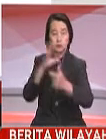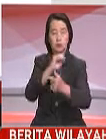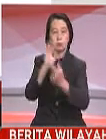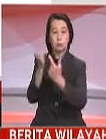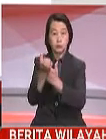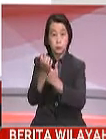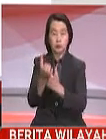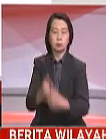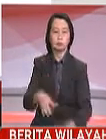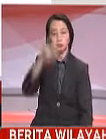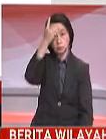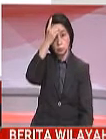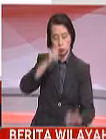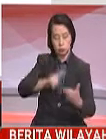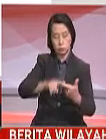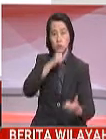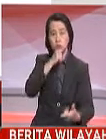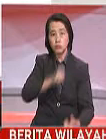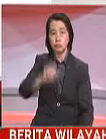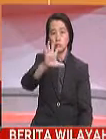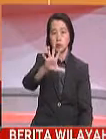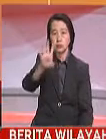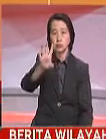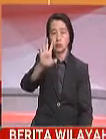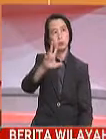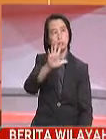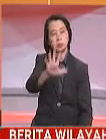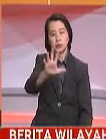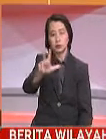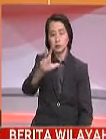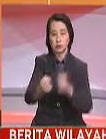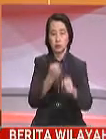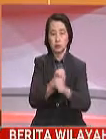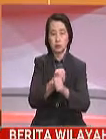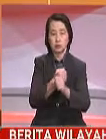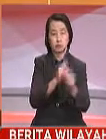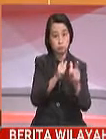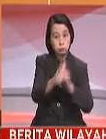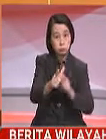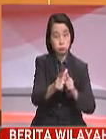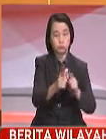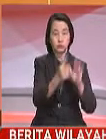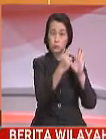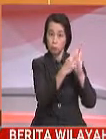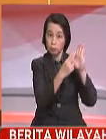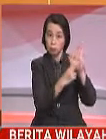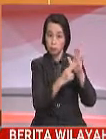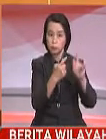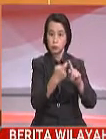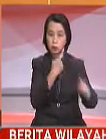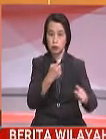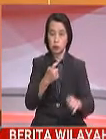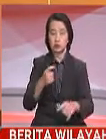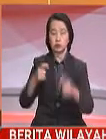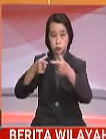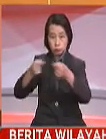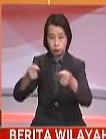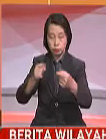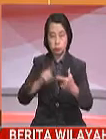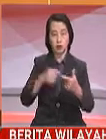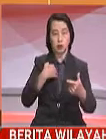Kebudayaan. Datuk Haslina, 53 tahun, berkelulusan Sarjana Undang-Undang dari Universiti Kyo Jepun dan